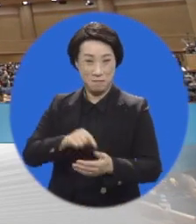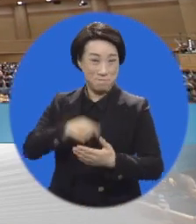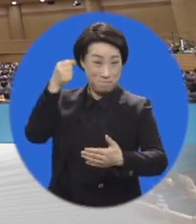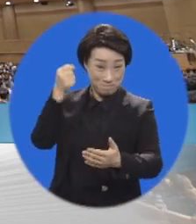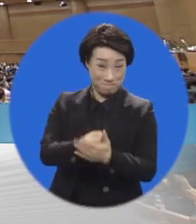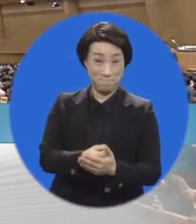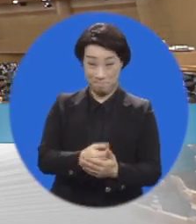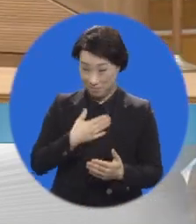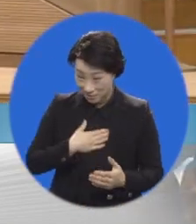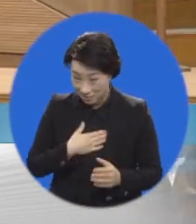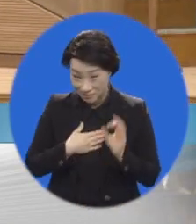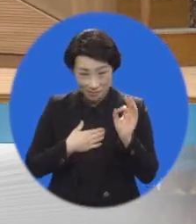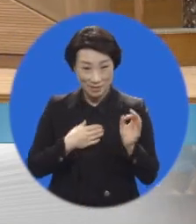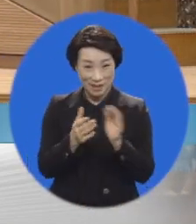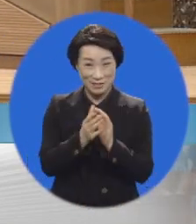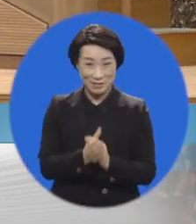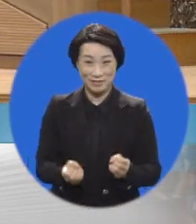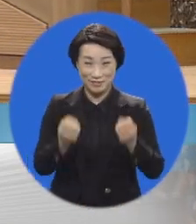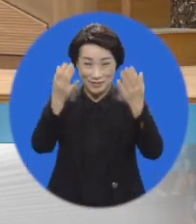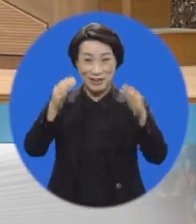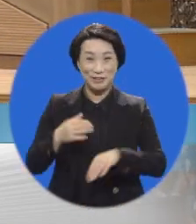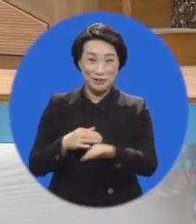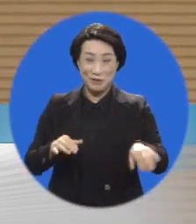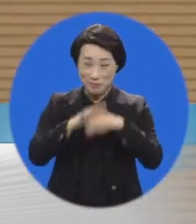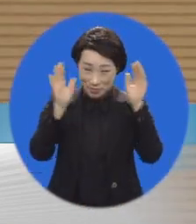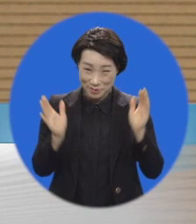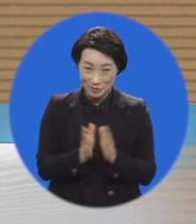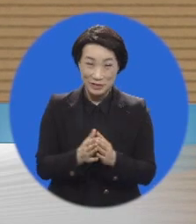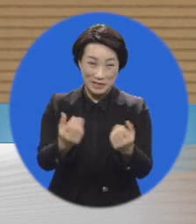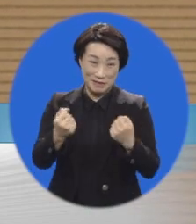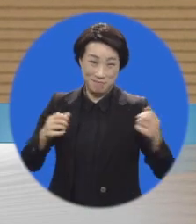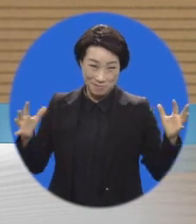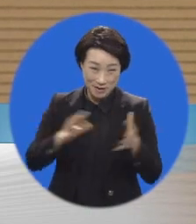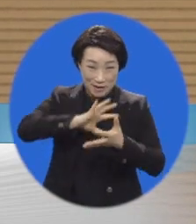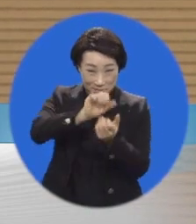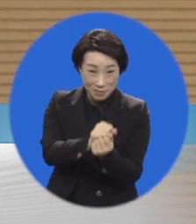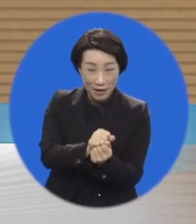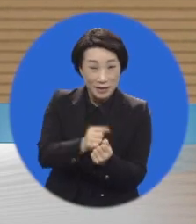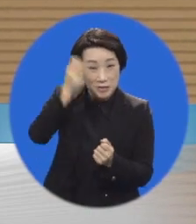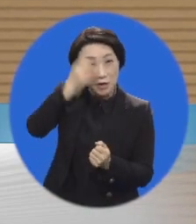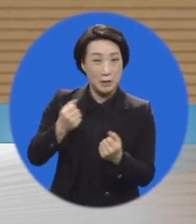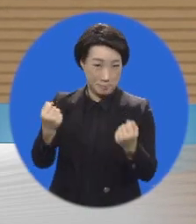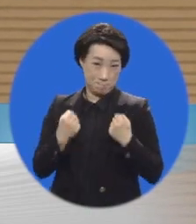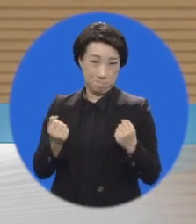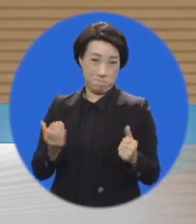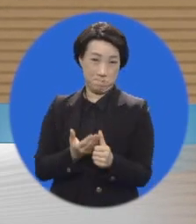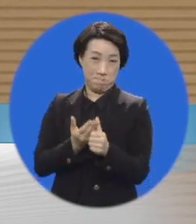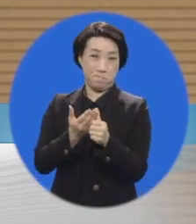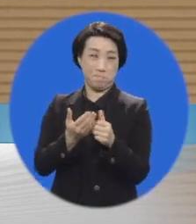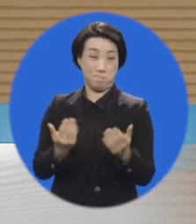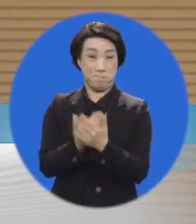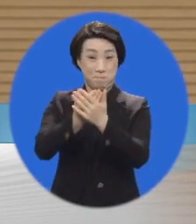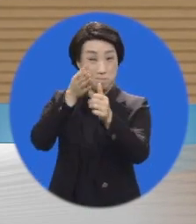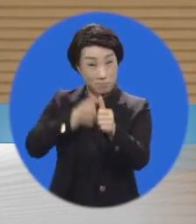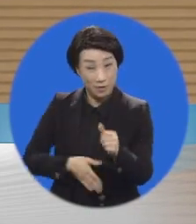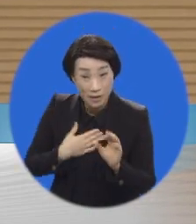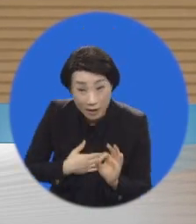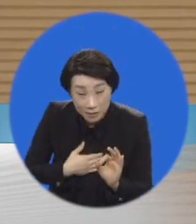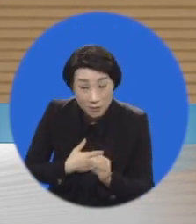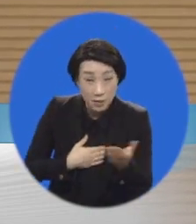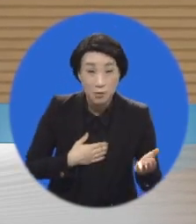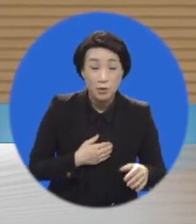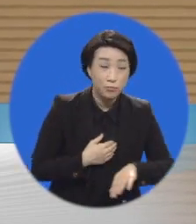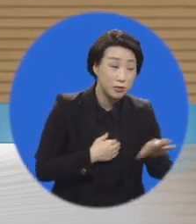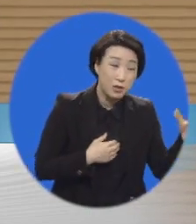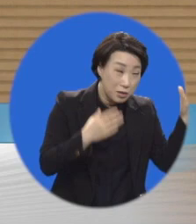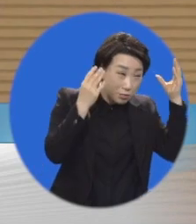할렐루야. 우리 모두 힘을 모아 하네. 영적인 힘을 기르고 우리를 무지하게 역사하는